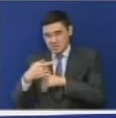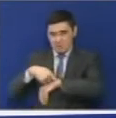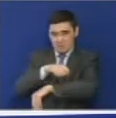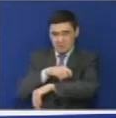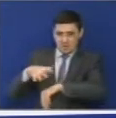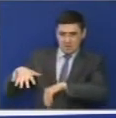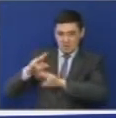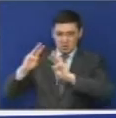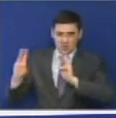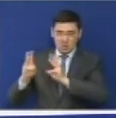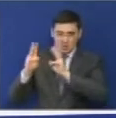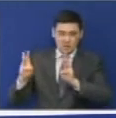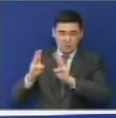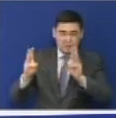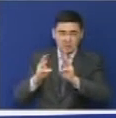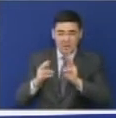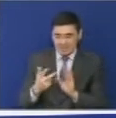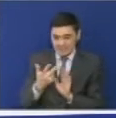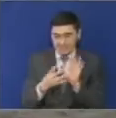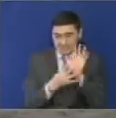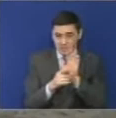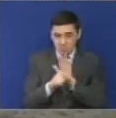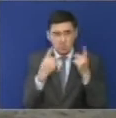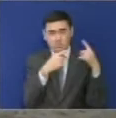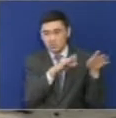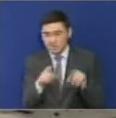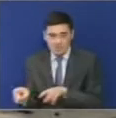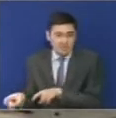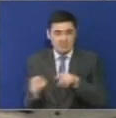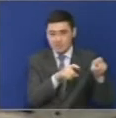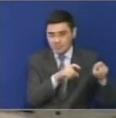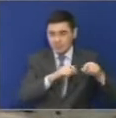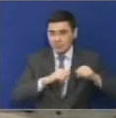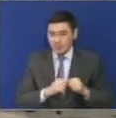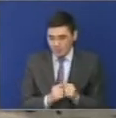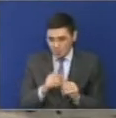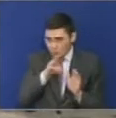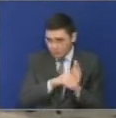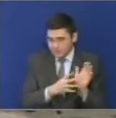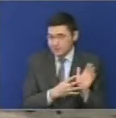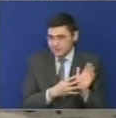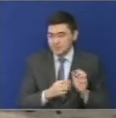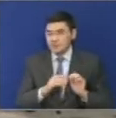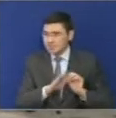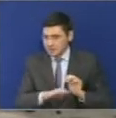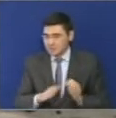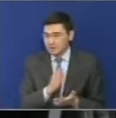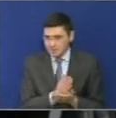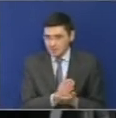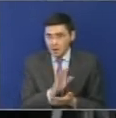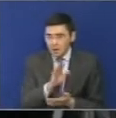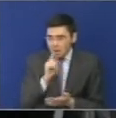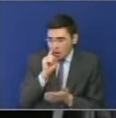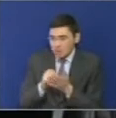Оқиға орнынан 39 адам қауіпсіз жерге көшірілген. Олардың ішінде 9 бала бар. Абырой болғанда зардап шеккендер